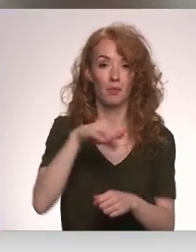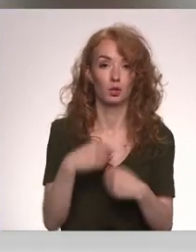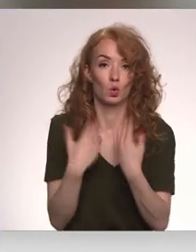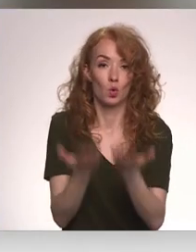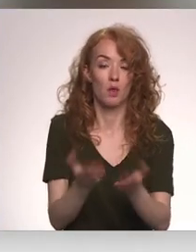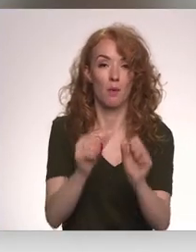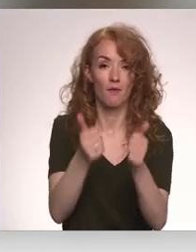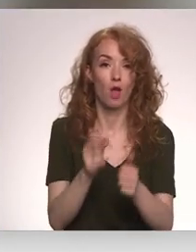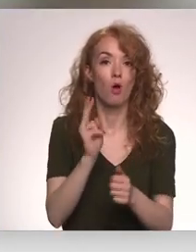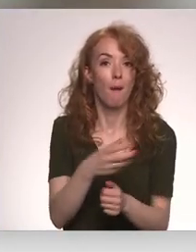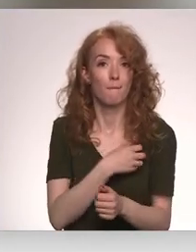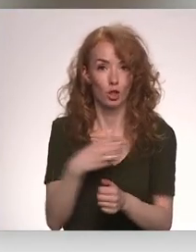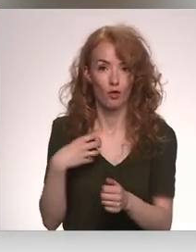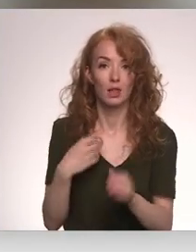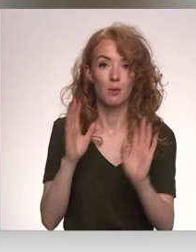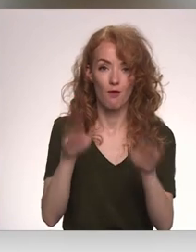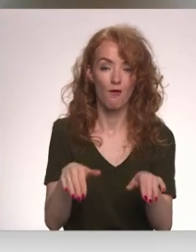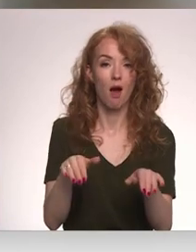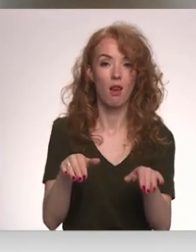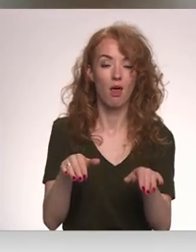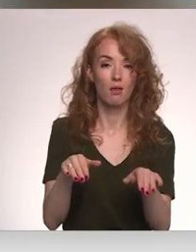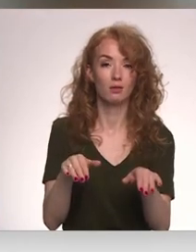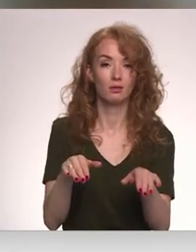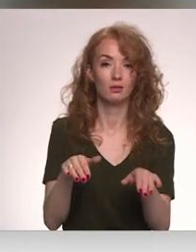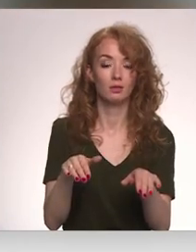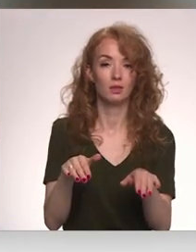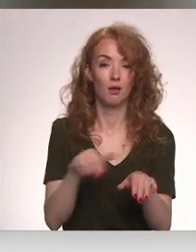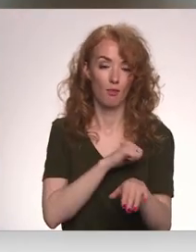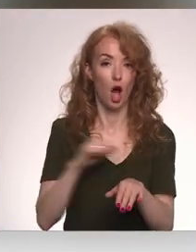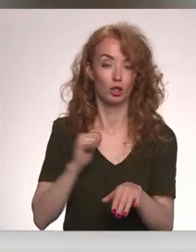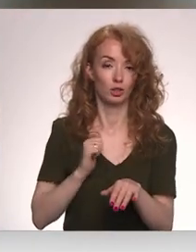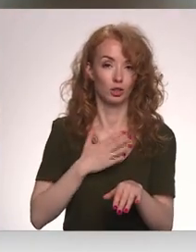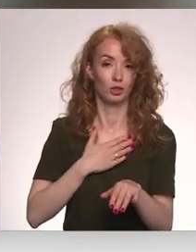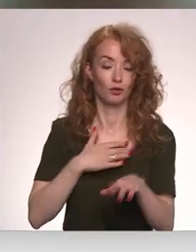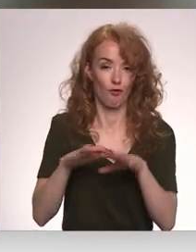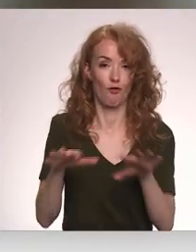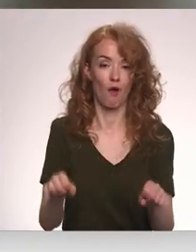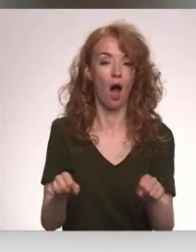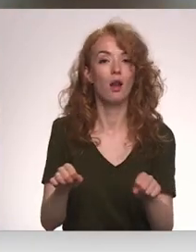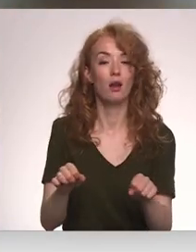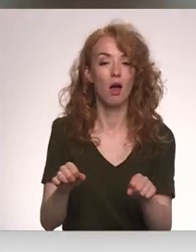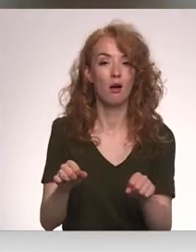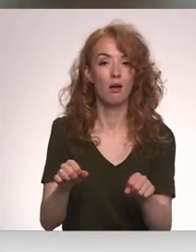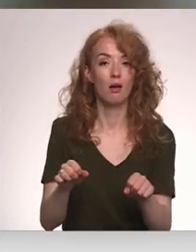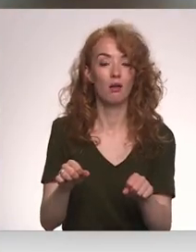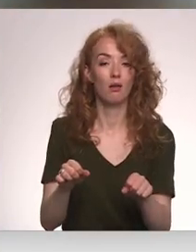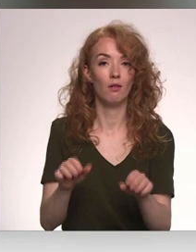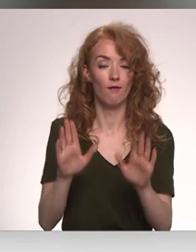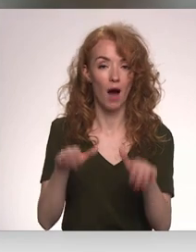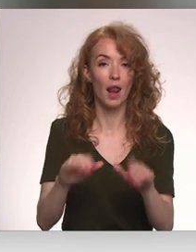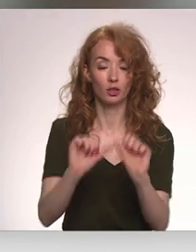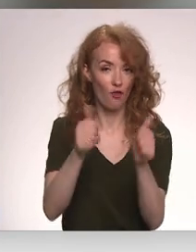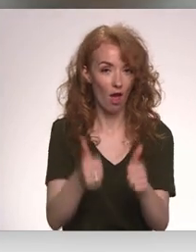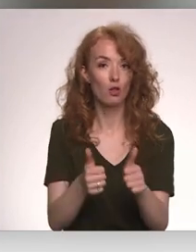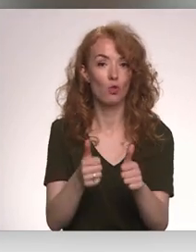instrumentu, ar kuru pašvaldības varēs, kā jau pašu varas, ko ir iedzīvotāji ievēlējuši, varēs